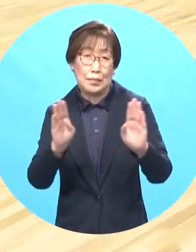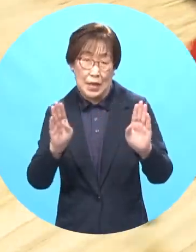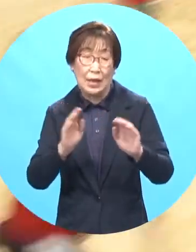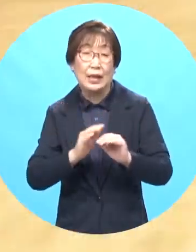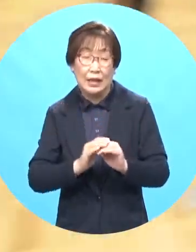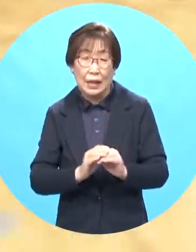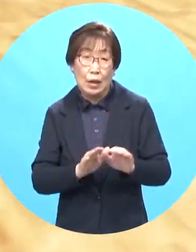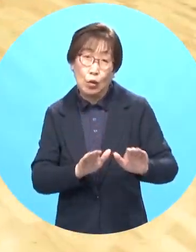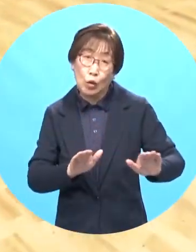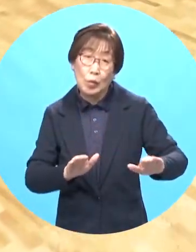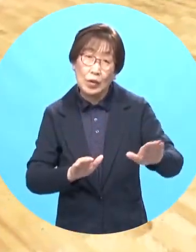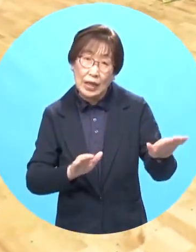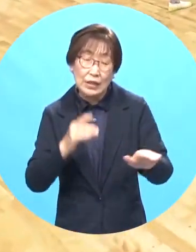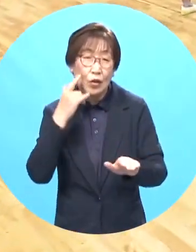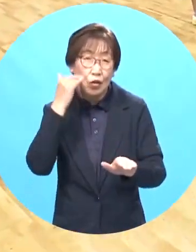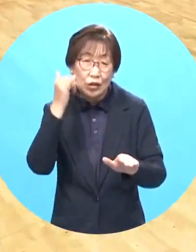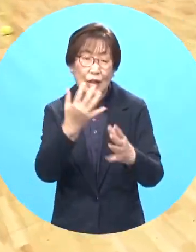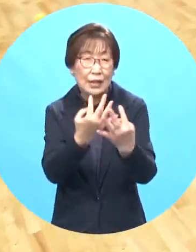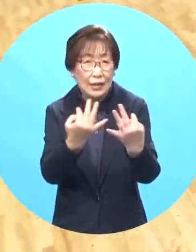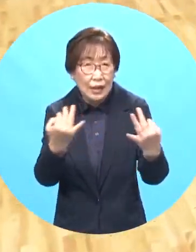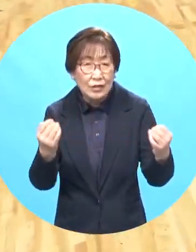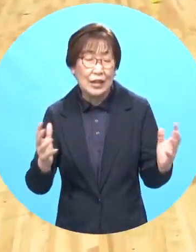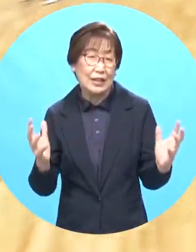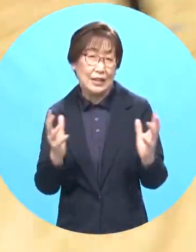護者が参加しました。